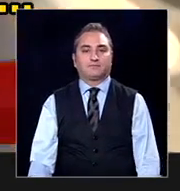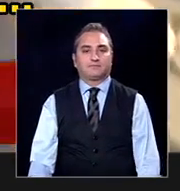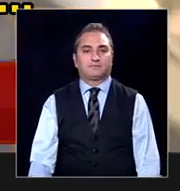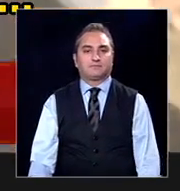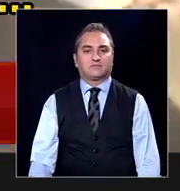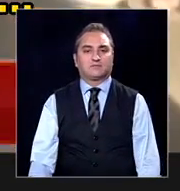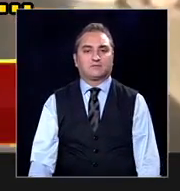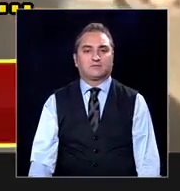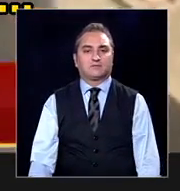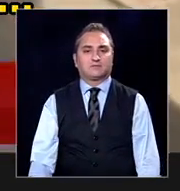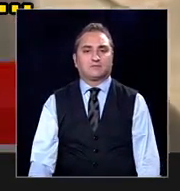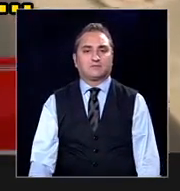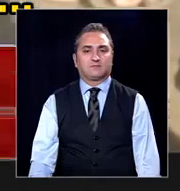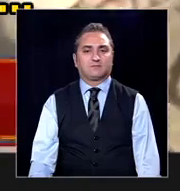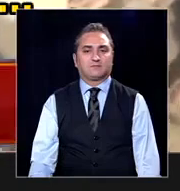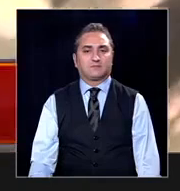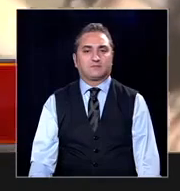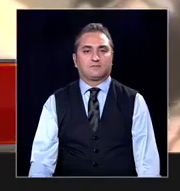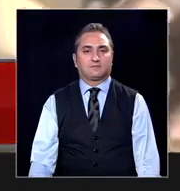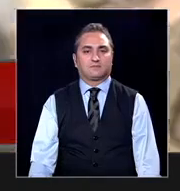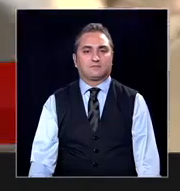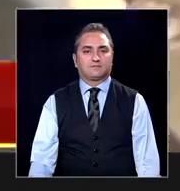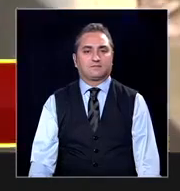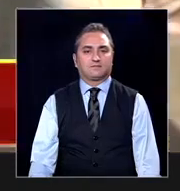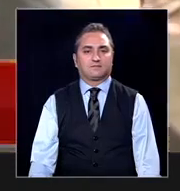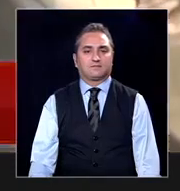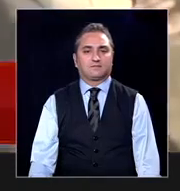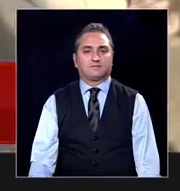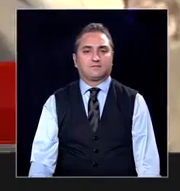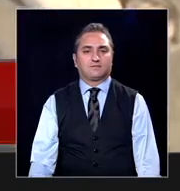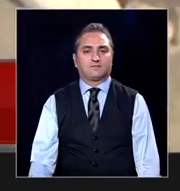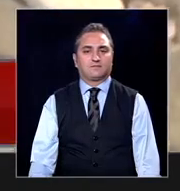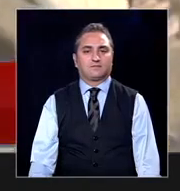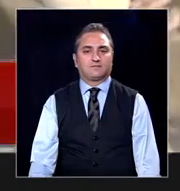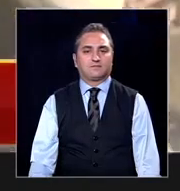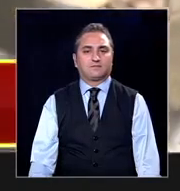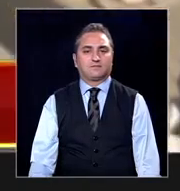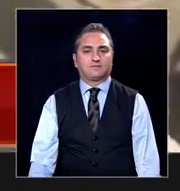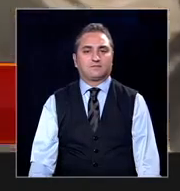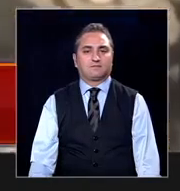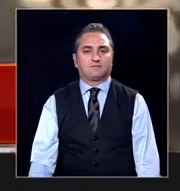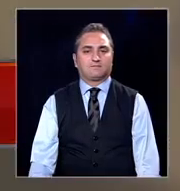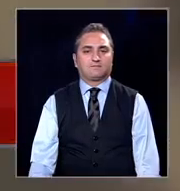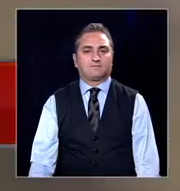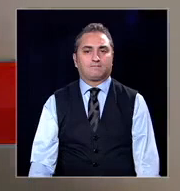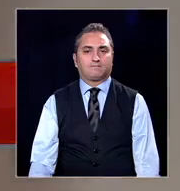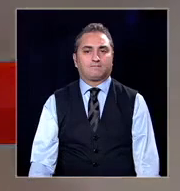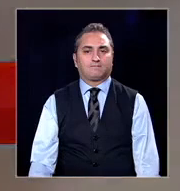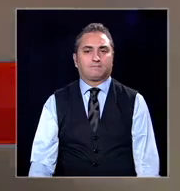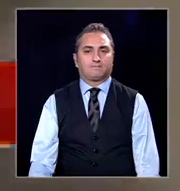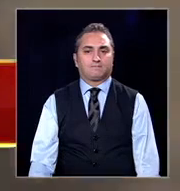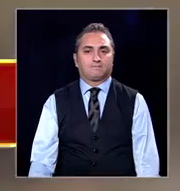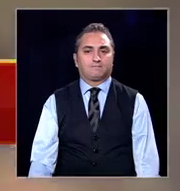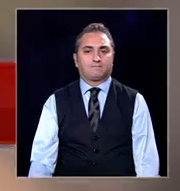onu yapacaktı, daha büyüğünü de yapacaktı. Tamamıyla adalet orada çok güzel bir şekilde işledi. Çağırayım